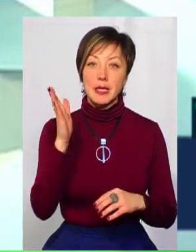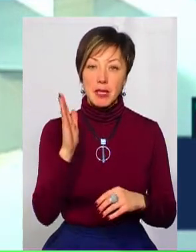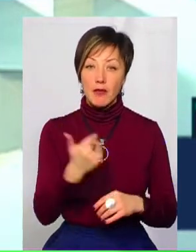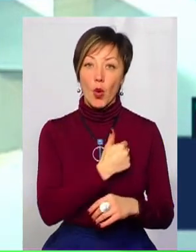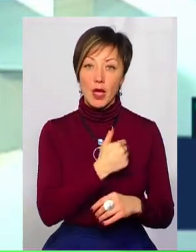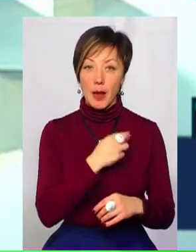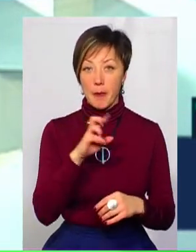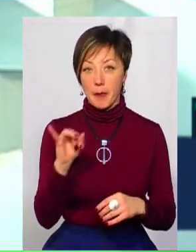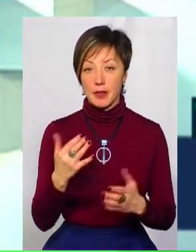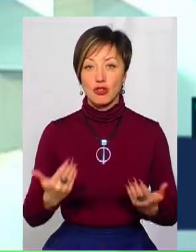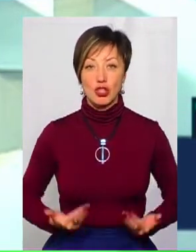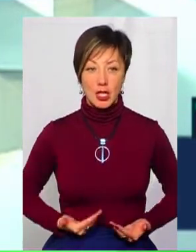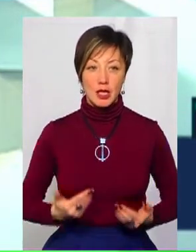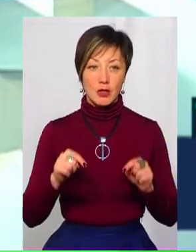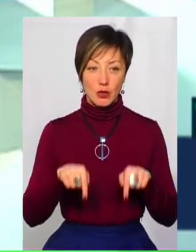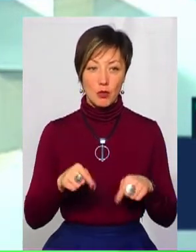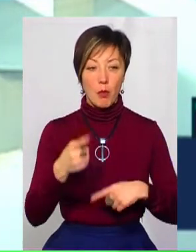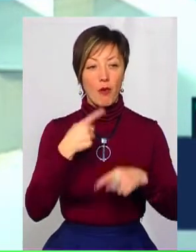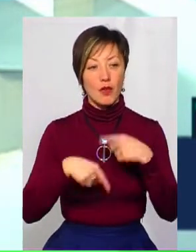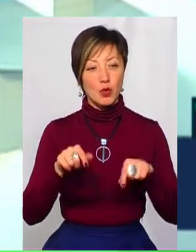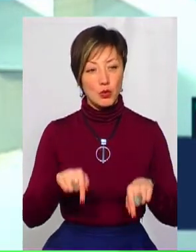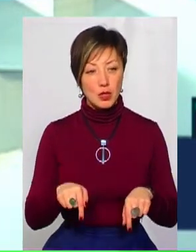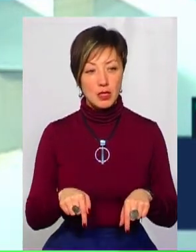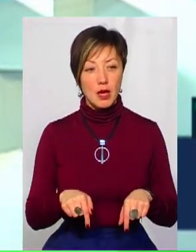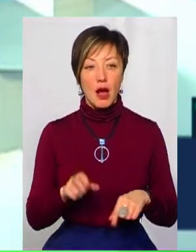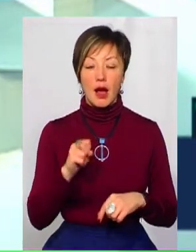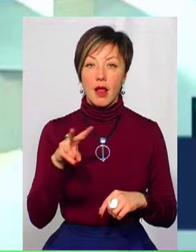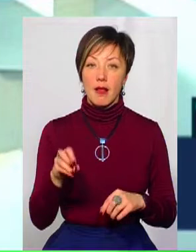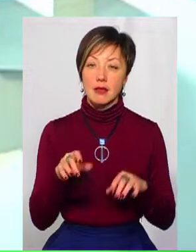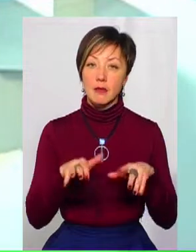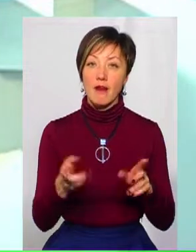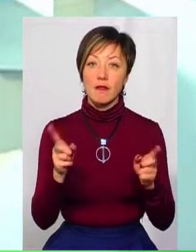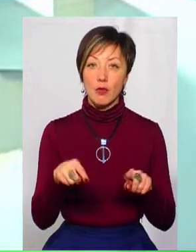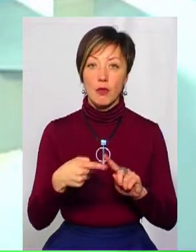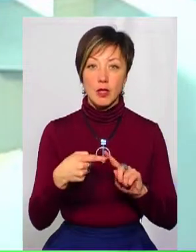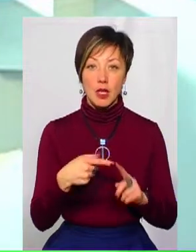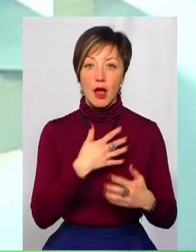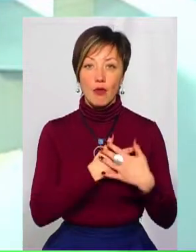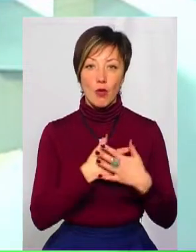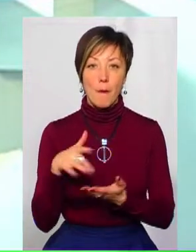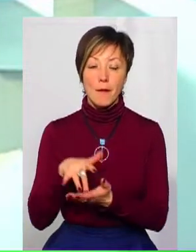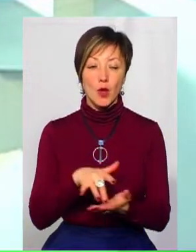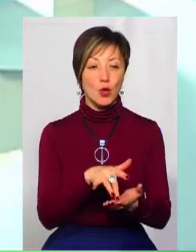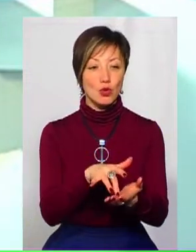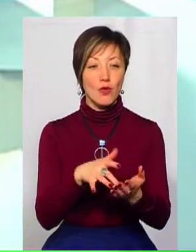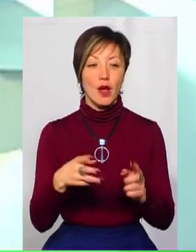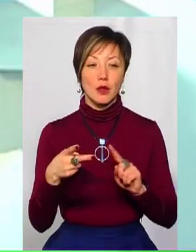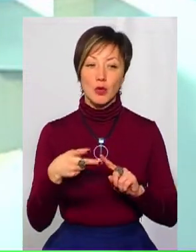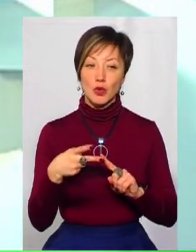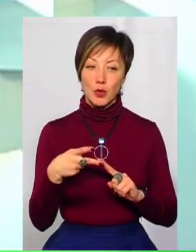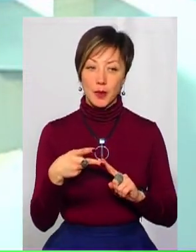хотіла би там жити, наприклад, у ньому чи повернутися у нього. Але справа в тому, що, по-перше, я люблю подорожувати.